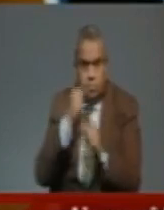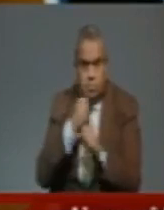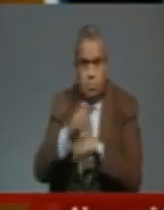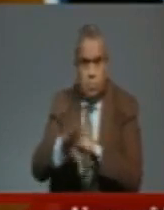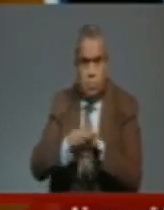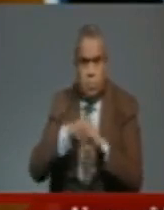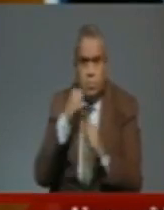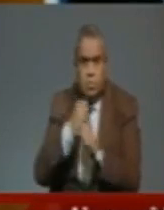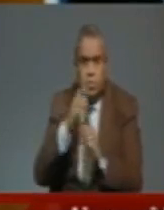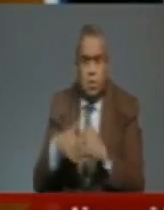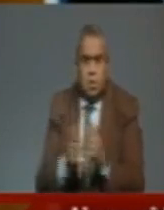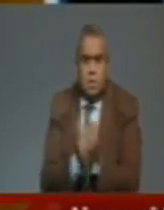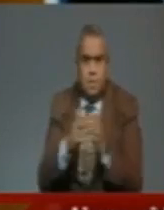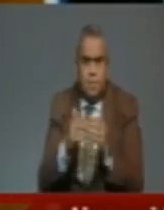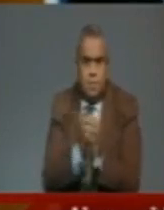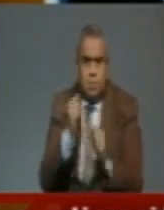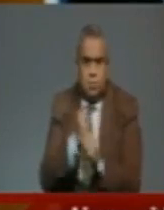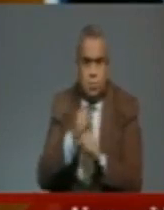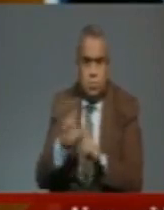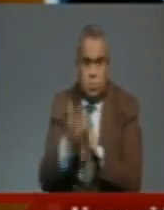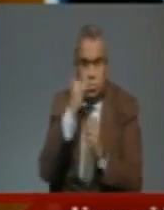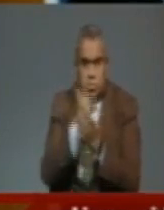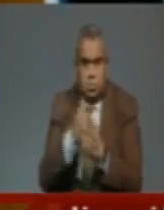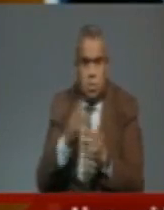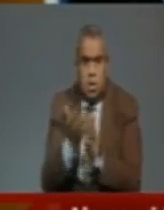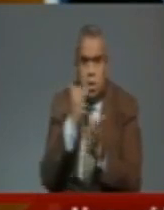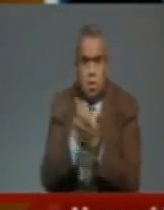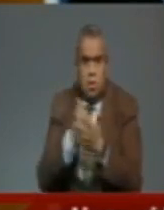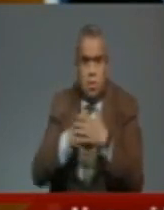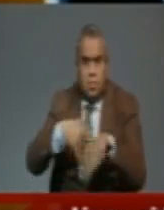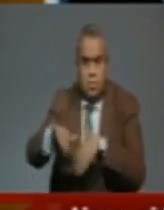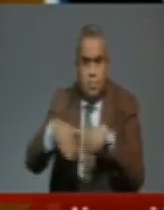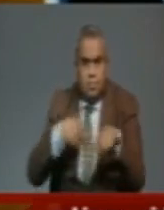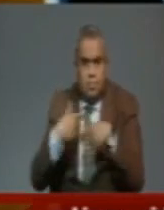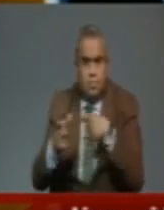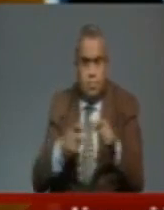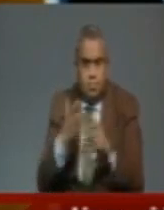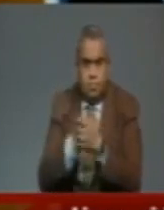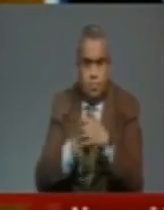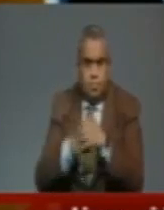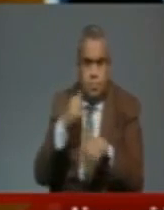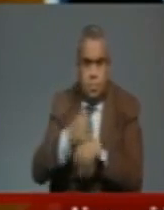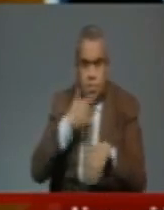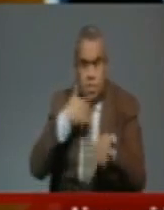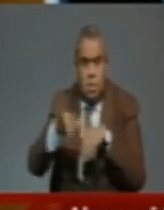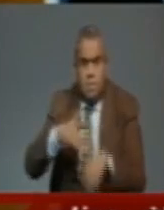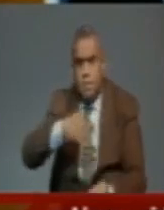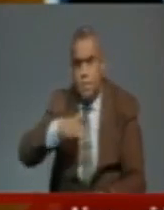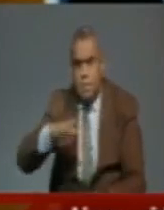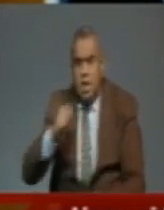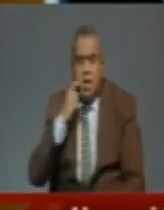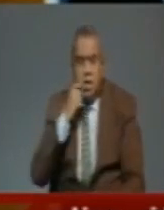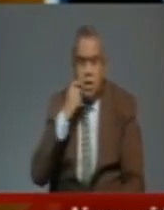مجموعه من المحاور نشتغل فيه. اول محور كان هو انشاء الممرات اللوجستيه بما تحتويه من مواني ومواني جافه وطرق وربط وكل الكلام